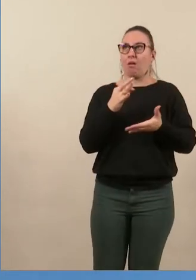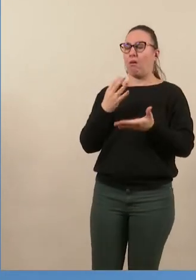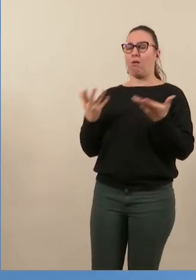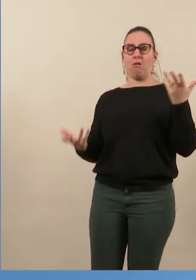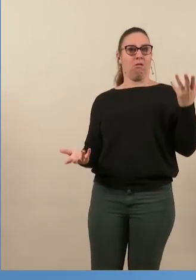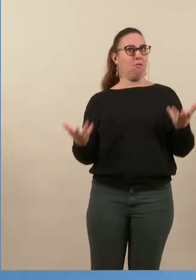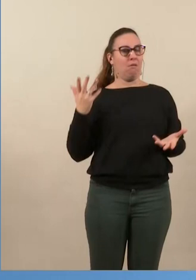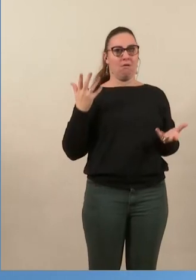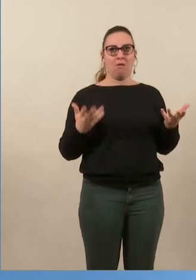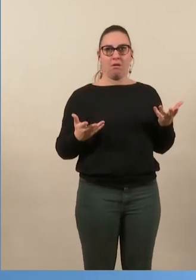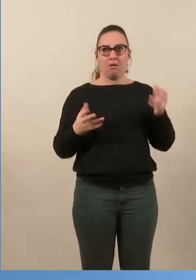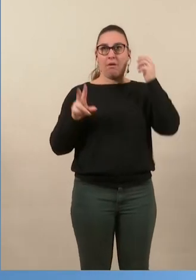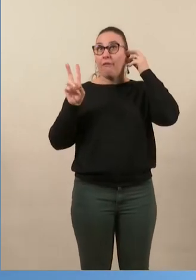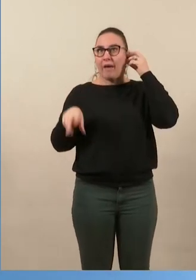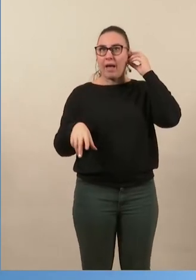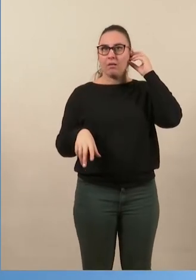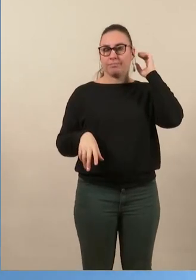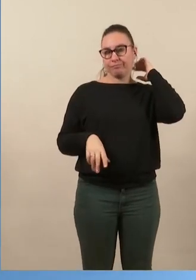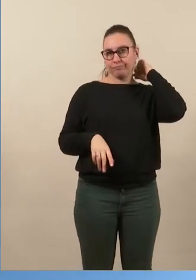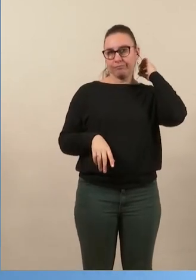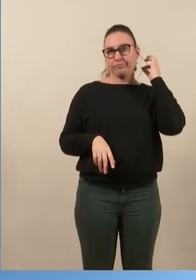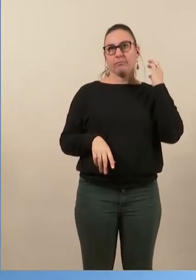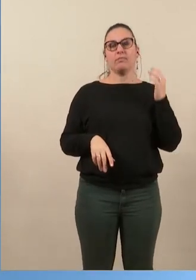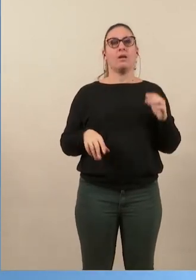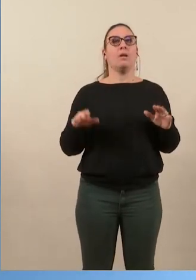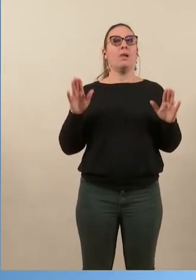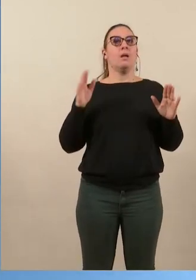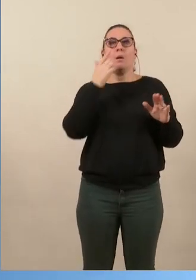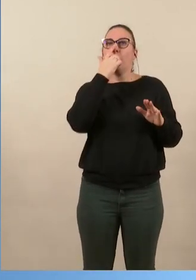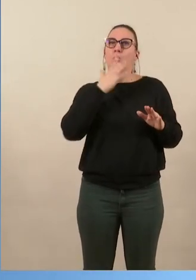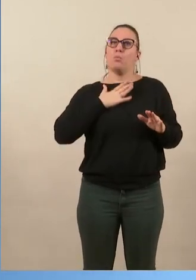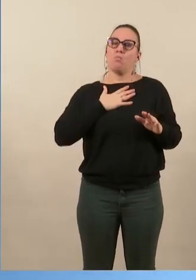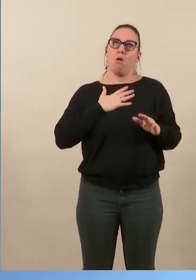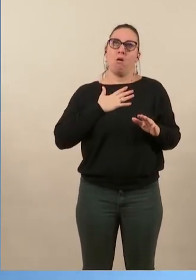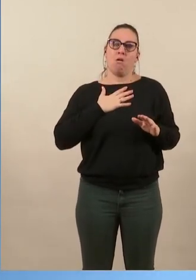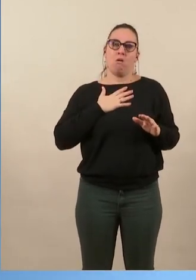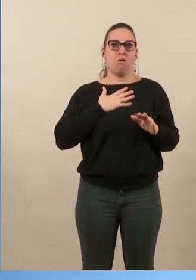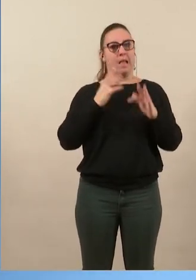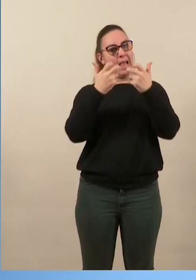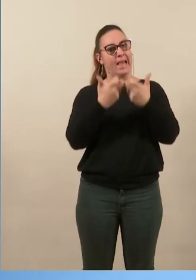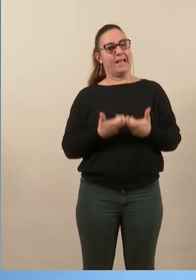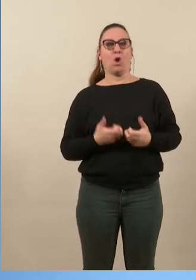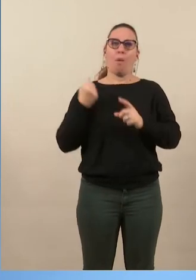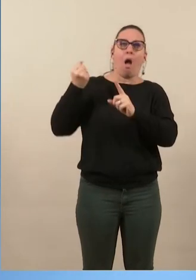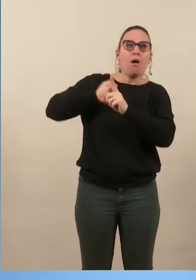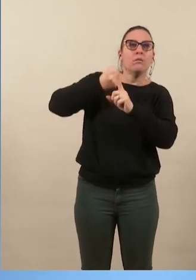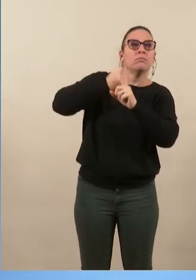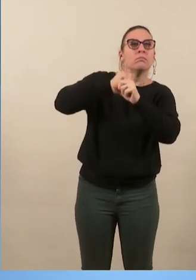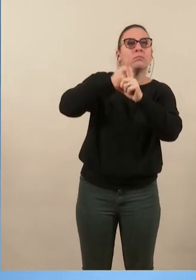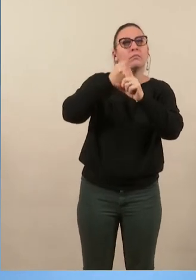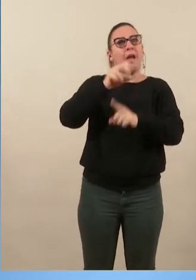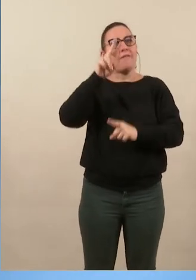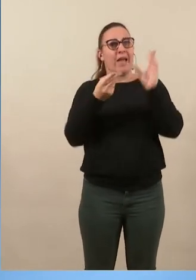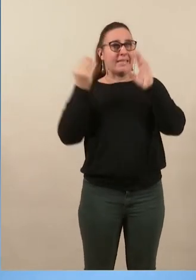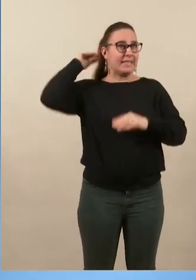enfin voilà donc en fait franchement moi je trouve pas que vous euh luttiez luttiz contre les